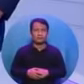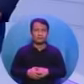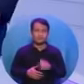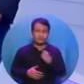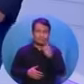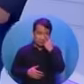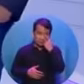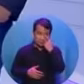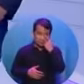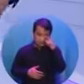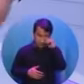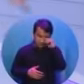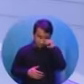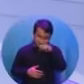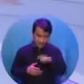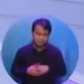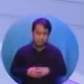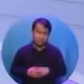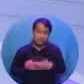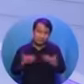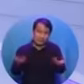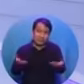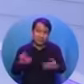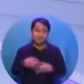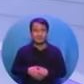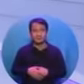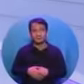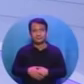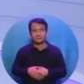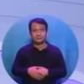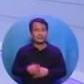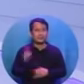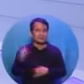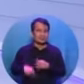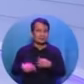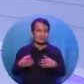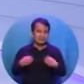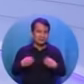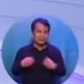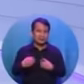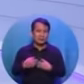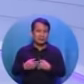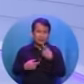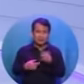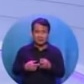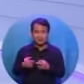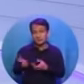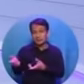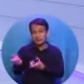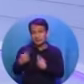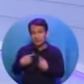Okay, ngayon, kasi tablado kanina eh. Ayoko, hindi ako papayag, tablado. Hindi niyo ako sinasagot. Gusto ko may sasagot sa